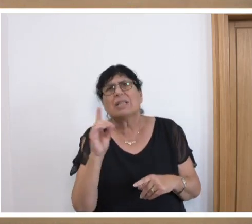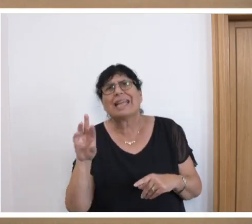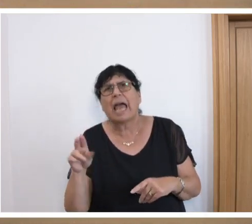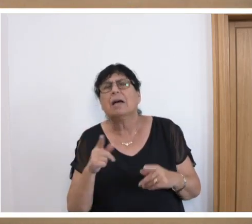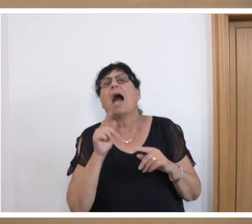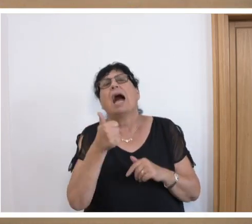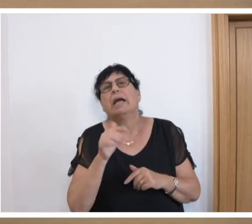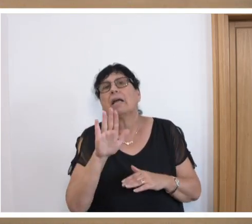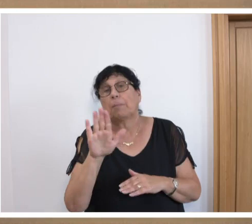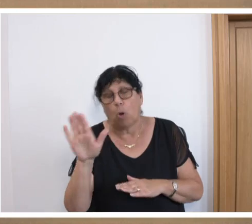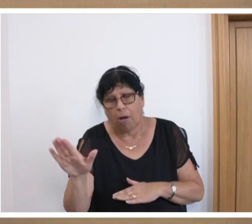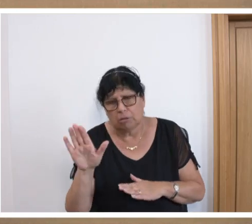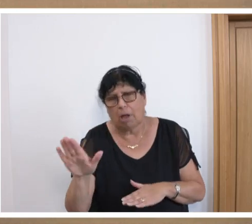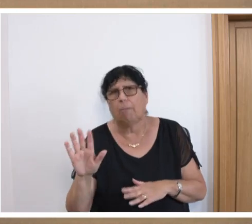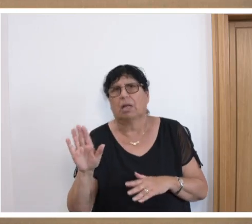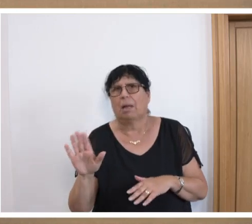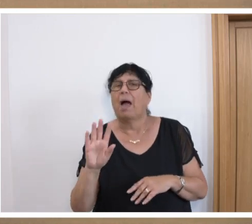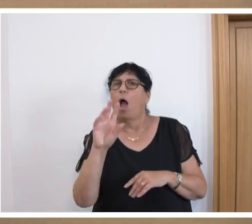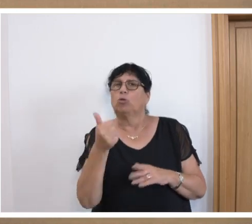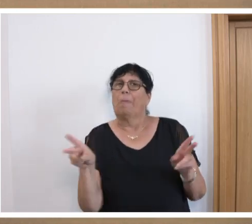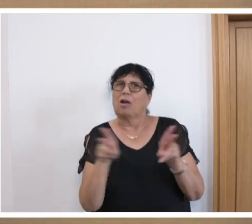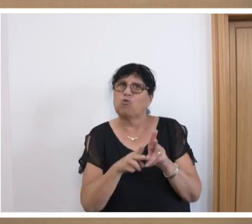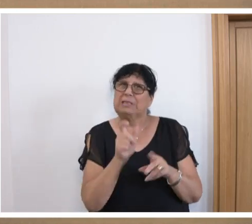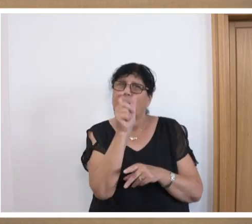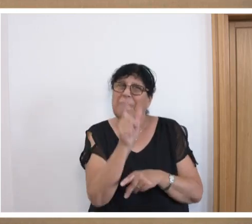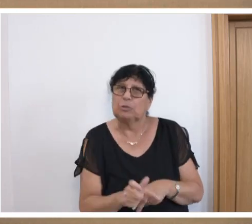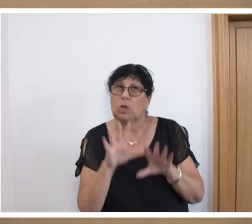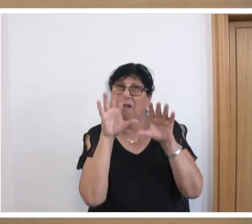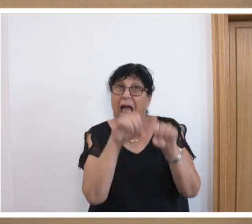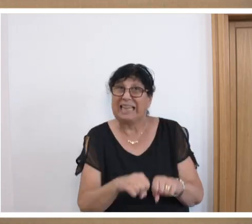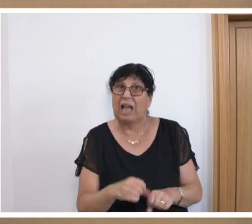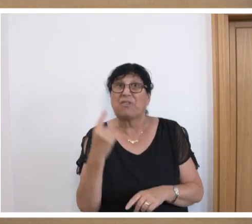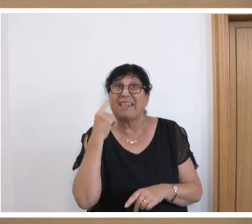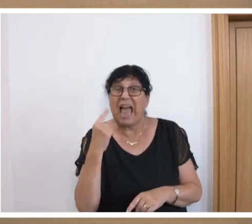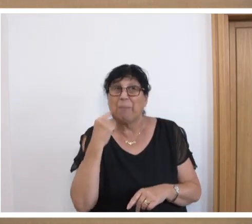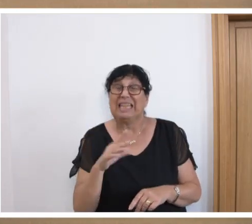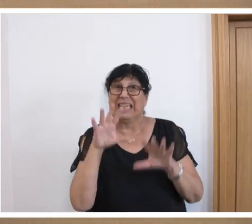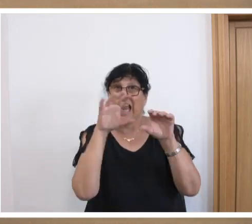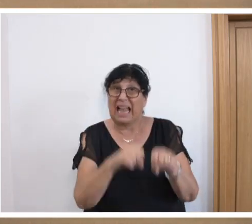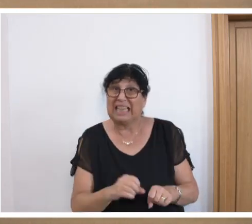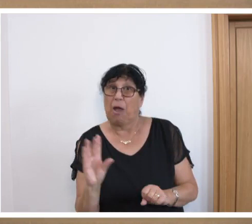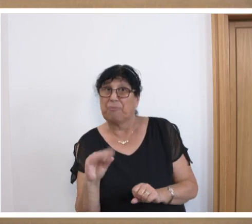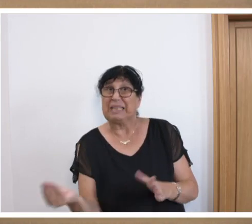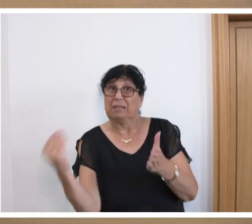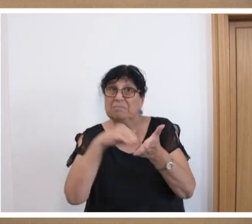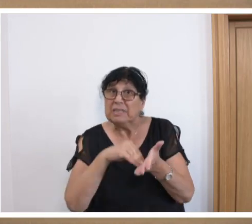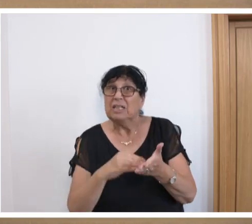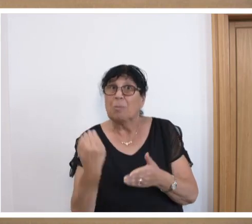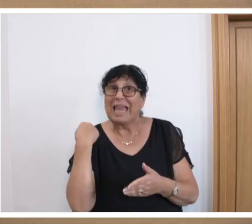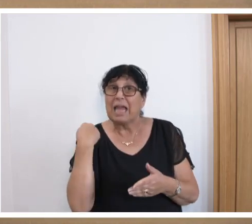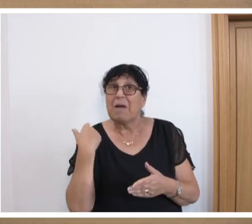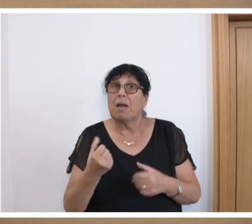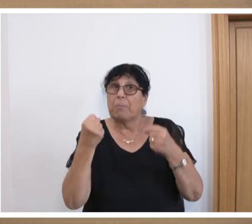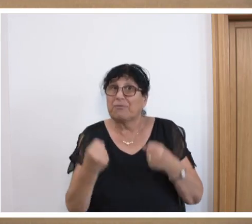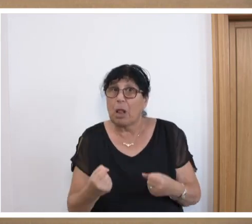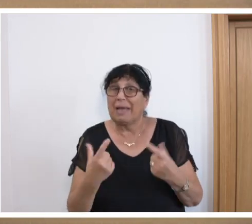eins nach dem anderen. Wir packen auch dann mal noch kurz einen persönlichen Angriff, namentlichen Angriff mit rein zum ehemaligen